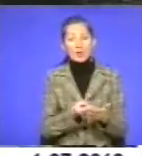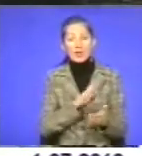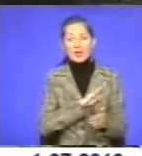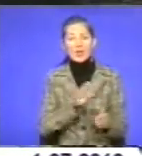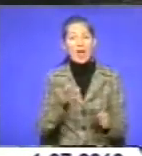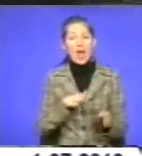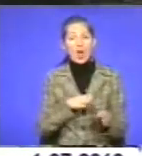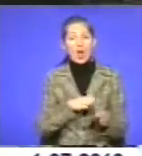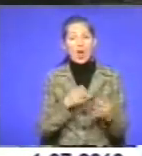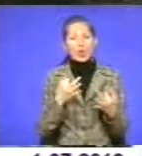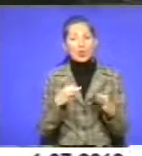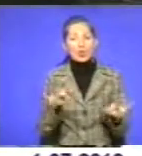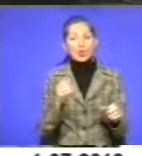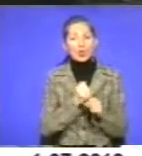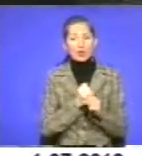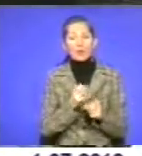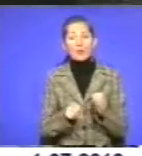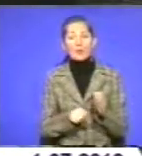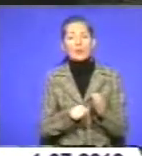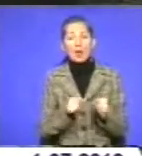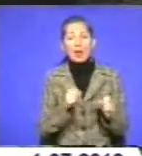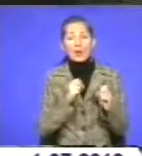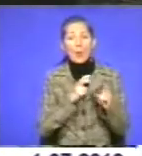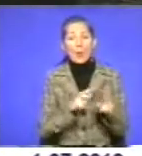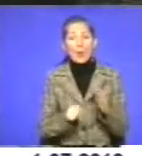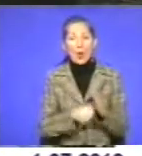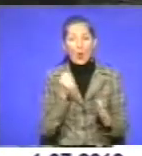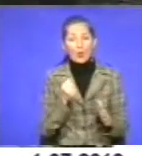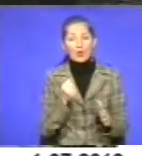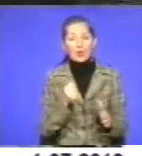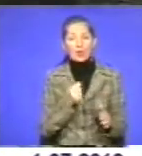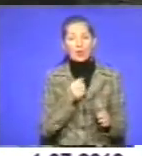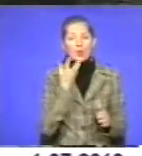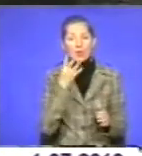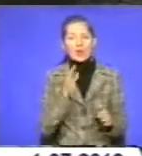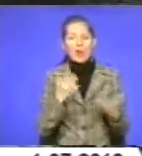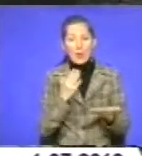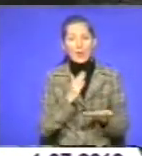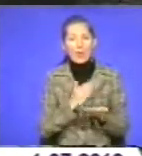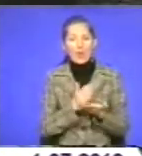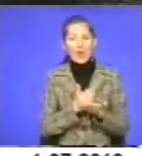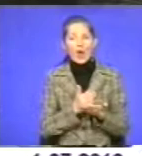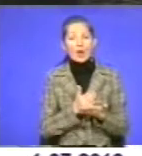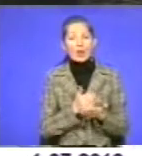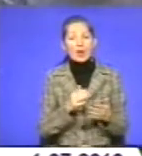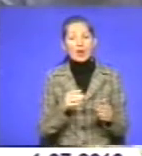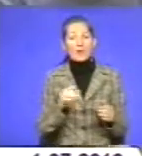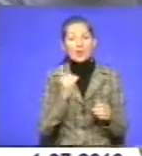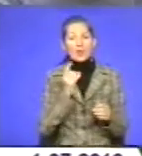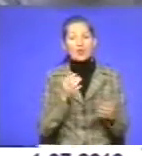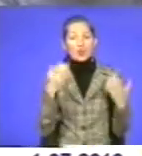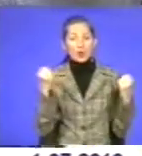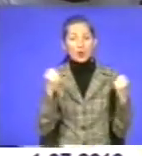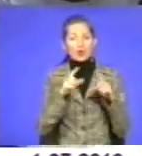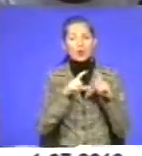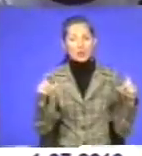скоєння правопорушень під час перебування в дитячому оздоровчому закладі, під час перебування також і за його межами. Хлопчиків і